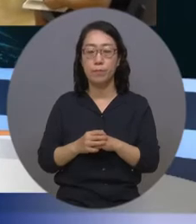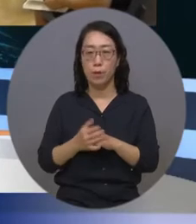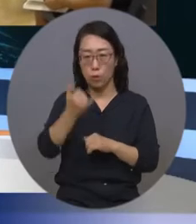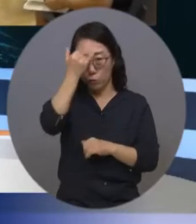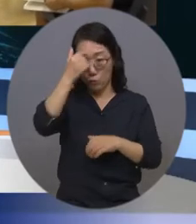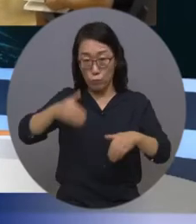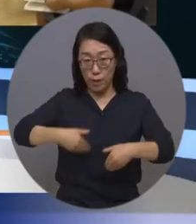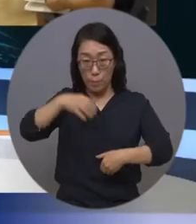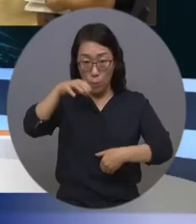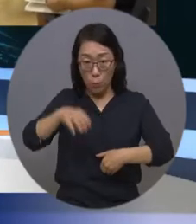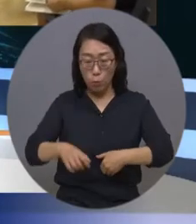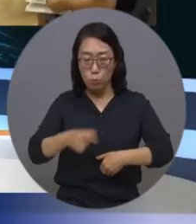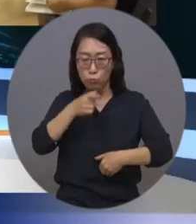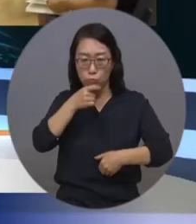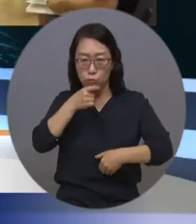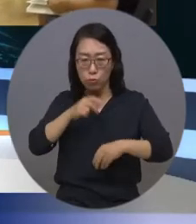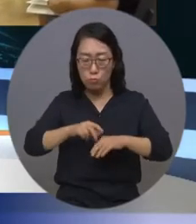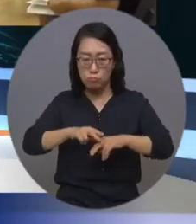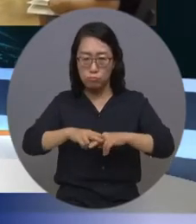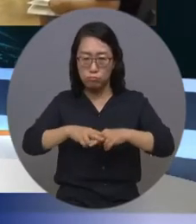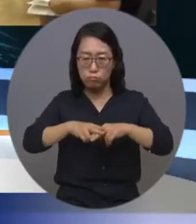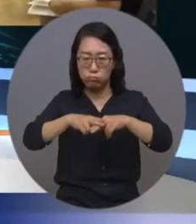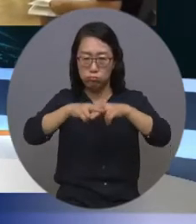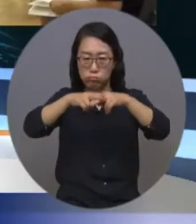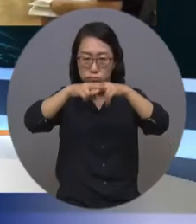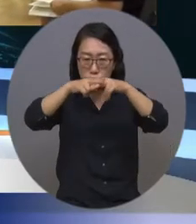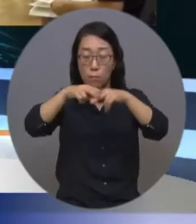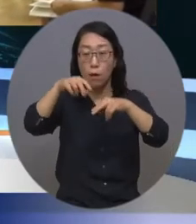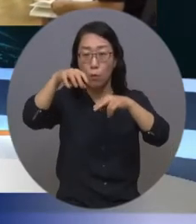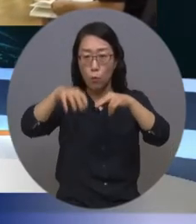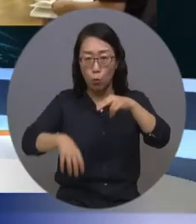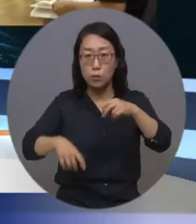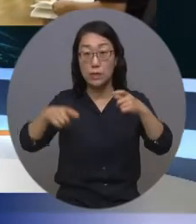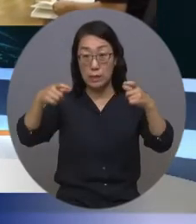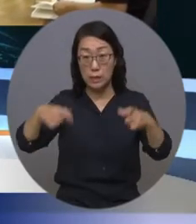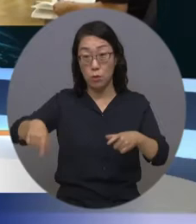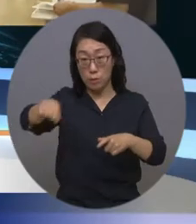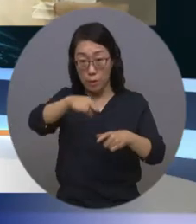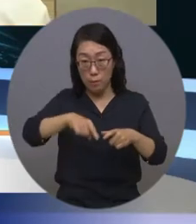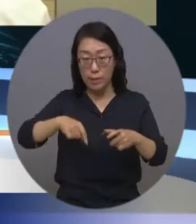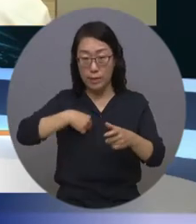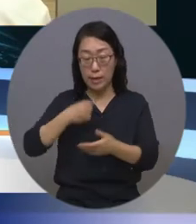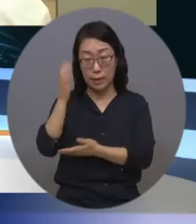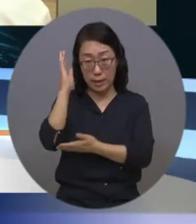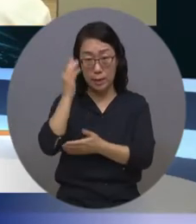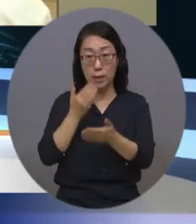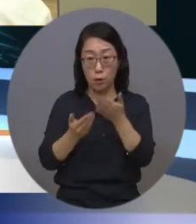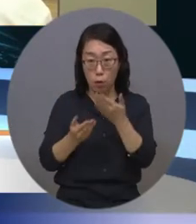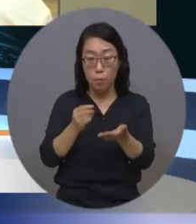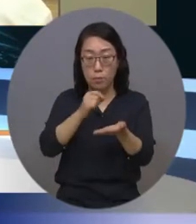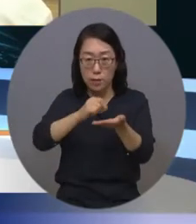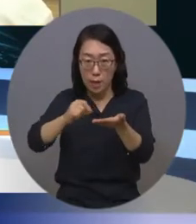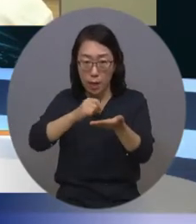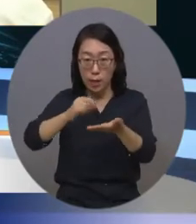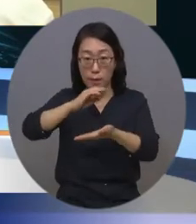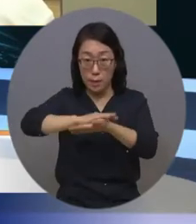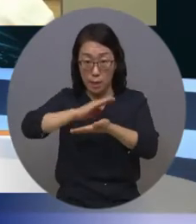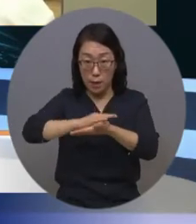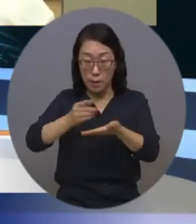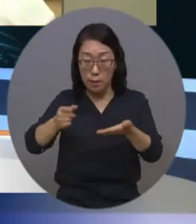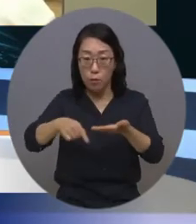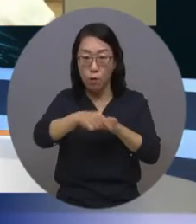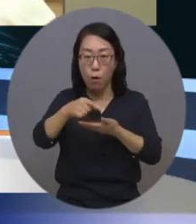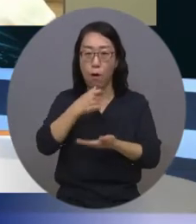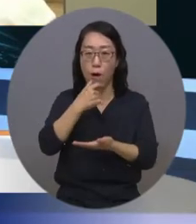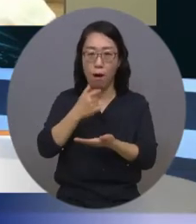충남의 스몰 지역 어르신들이 자신들의 삶을 담은 자서전을 펴내 서로를 위로하고 지역사회의 감동을